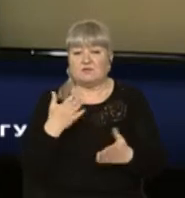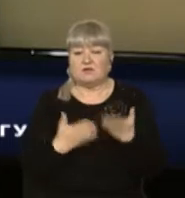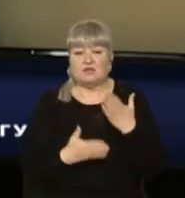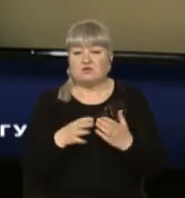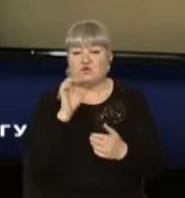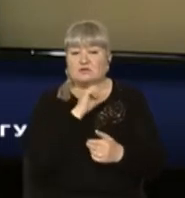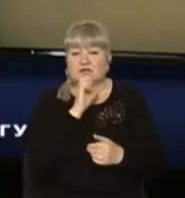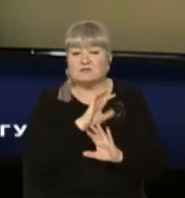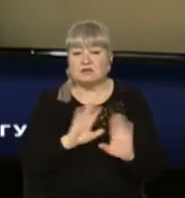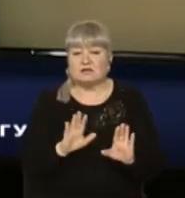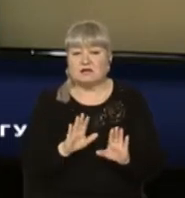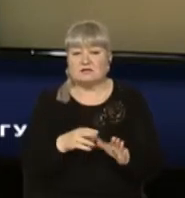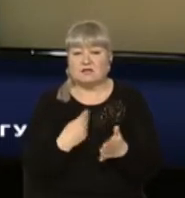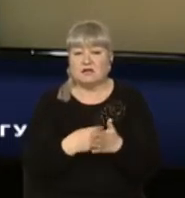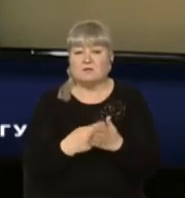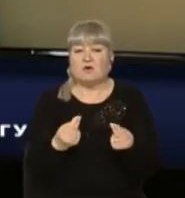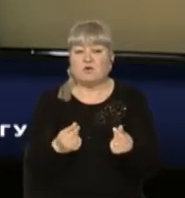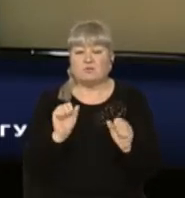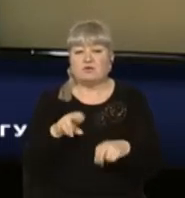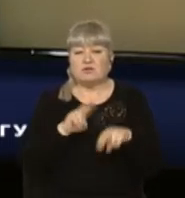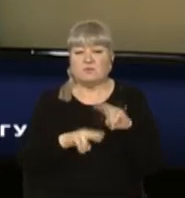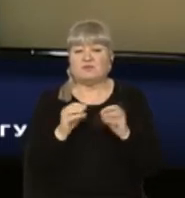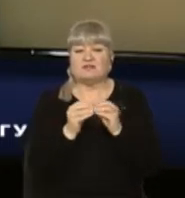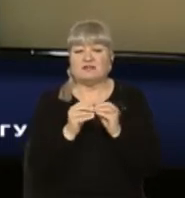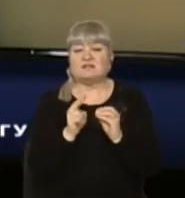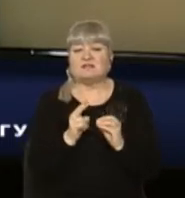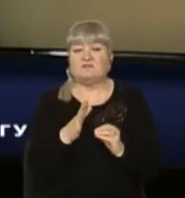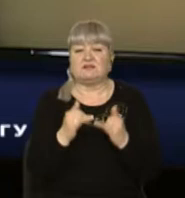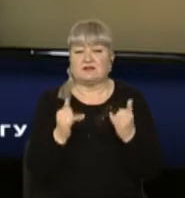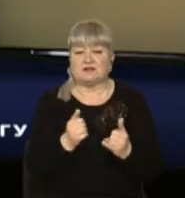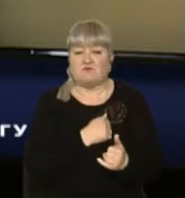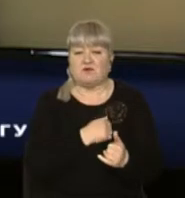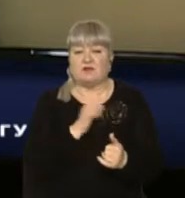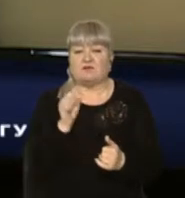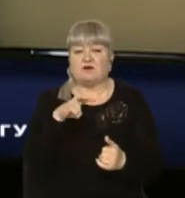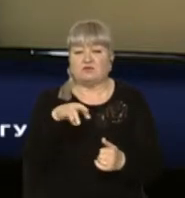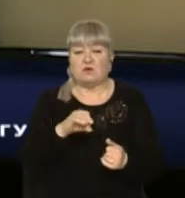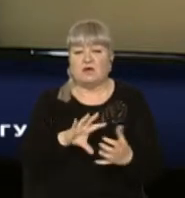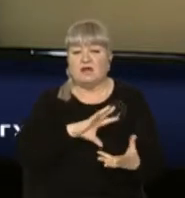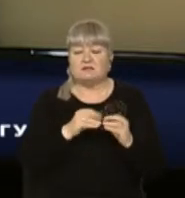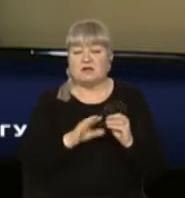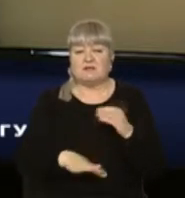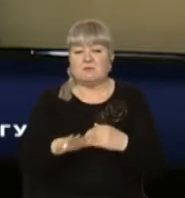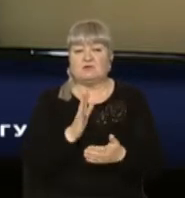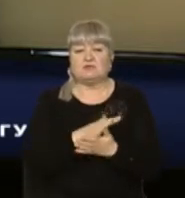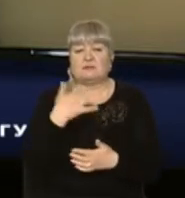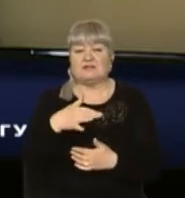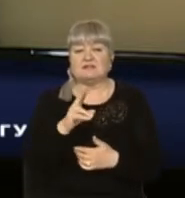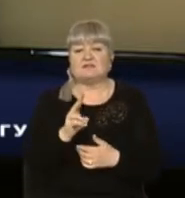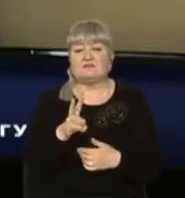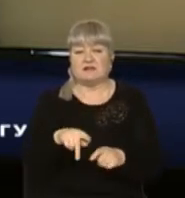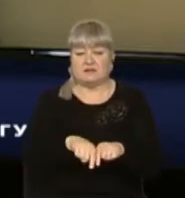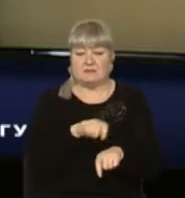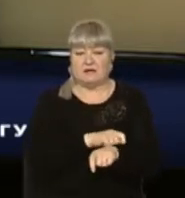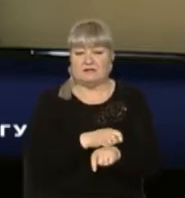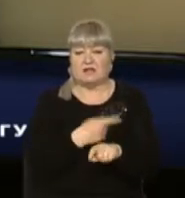розкрадати бюджетні кошти, це можна побудувати 10 квартир для воїнів АТО. Загальна площа квартири складає 50 квадратних метрів. І в цьому